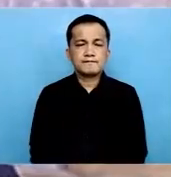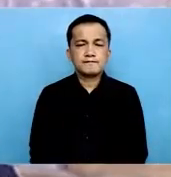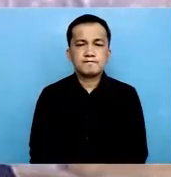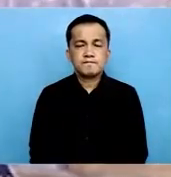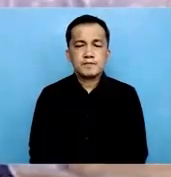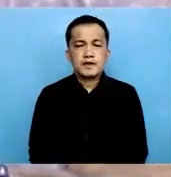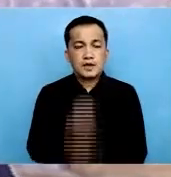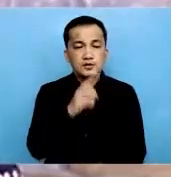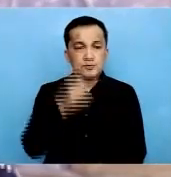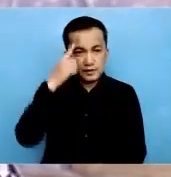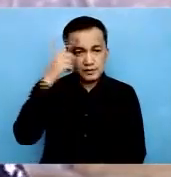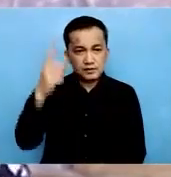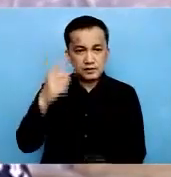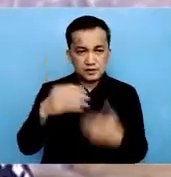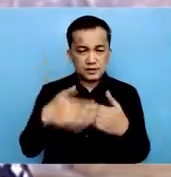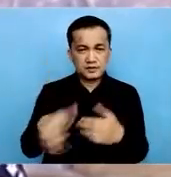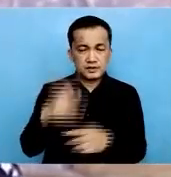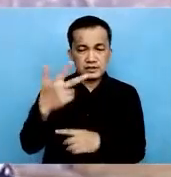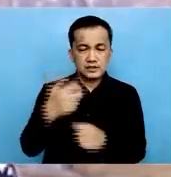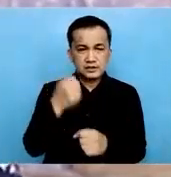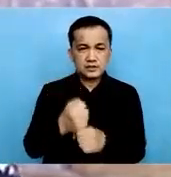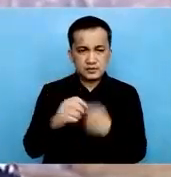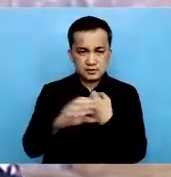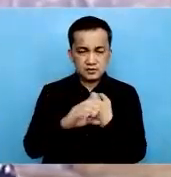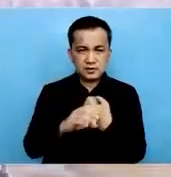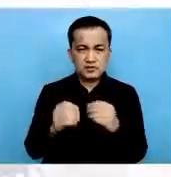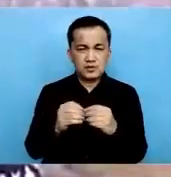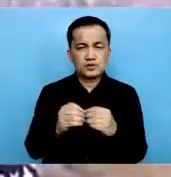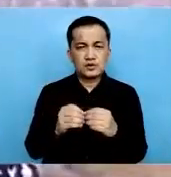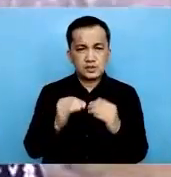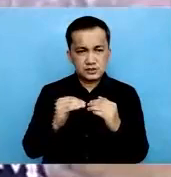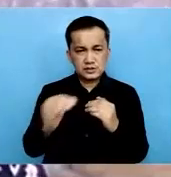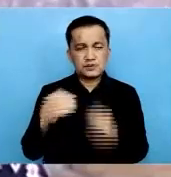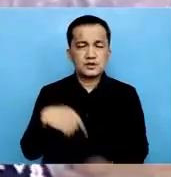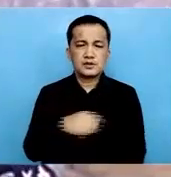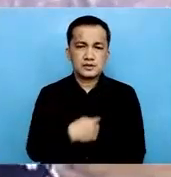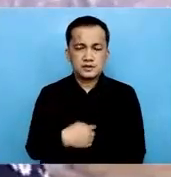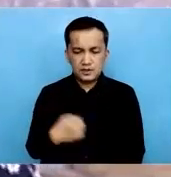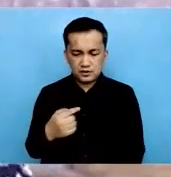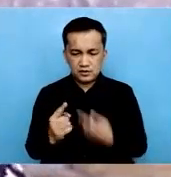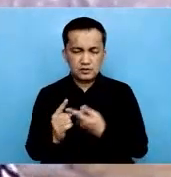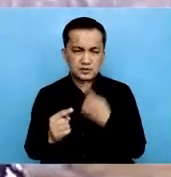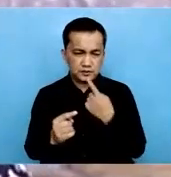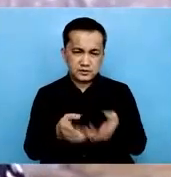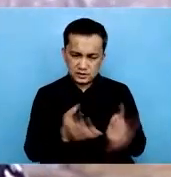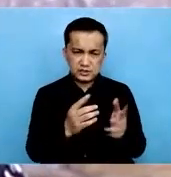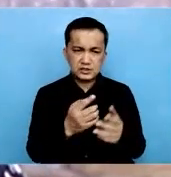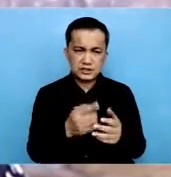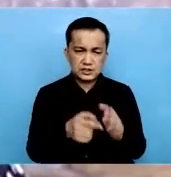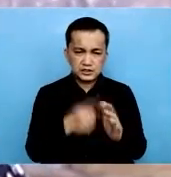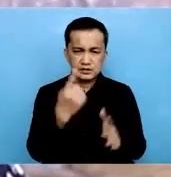yung pangarap niya na after 3 years contract, mas stable kami. Sabi ko, sige, isa na lang. Mas ganun po yung